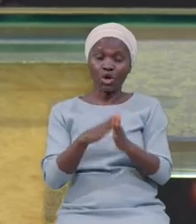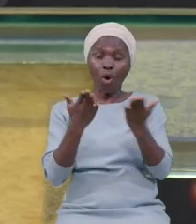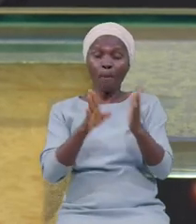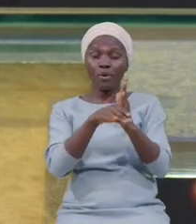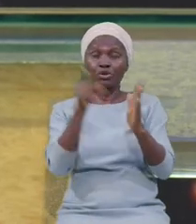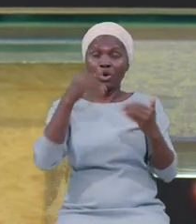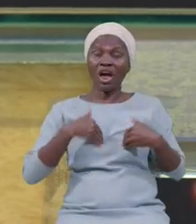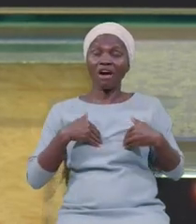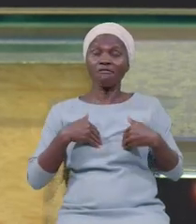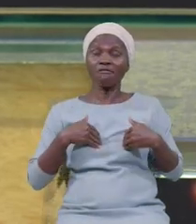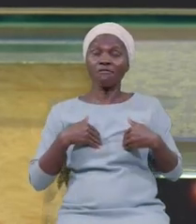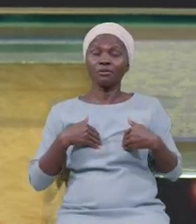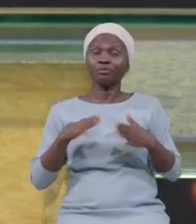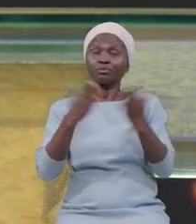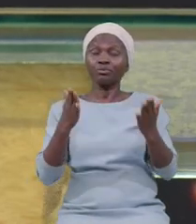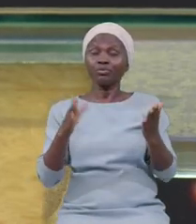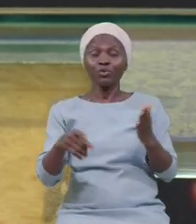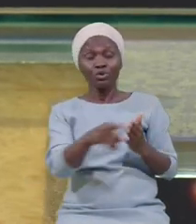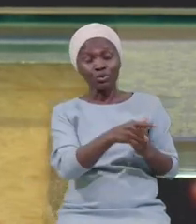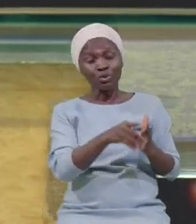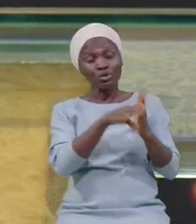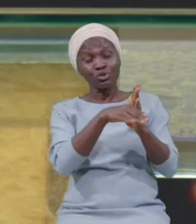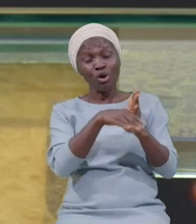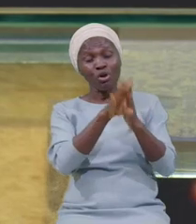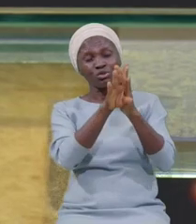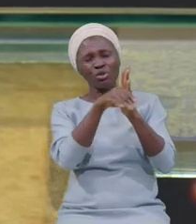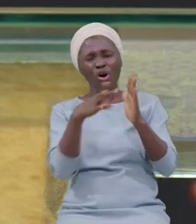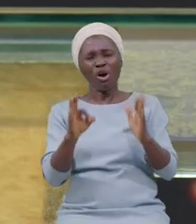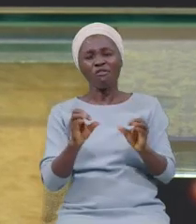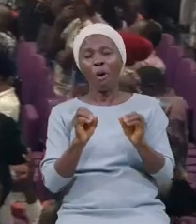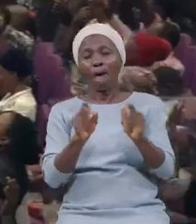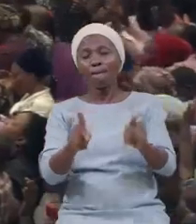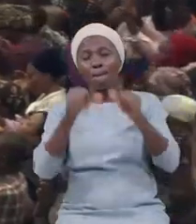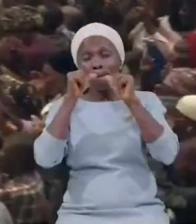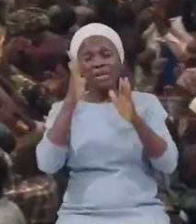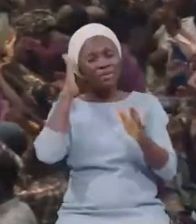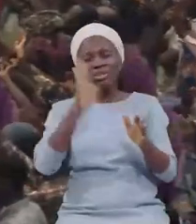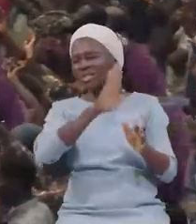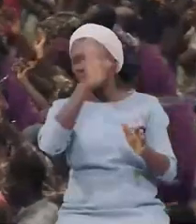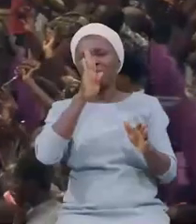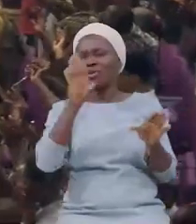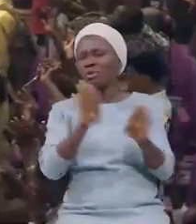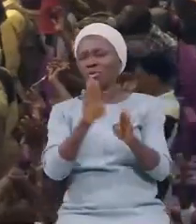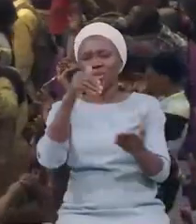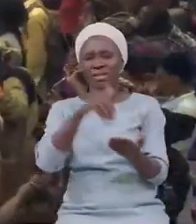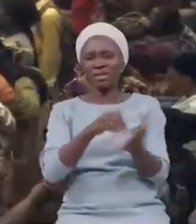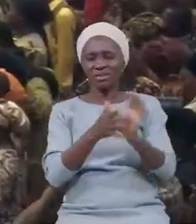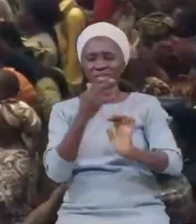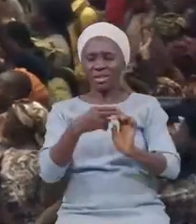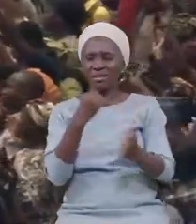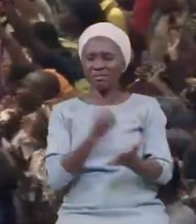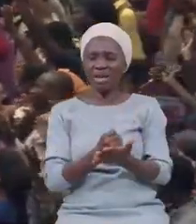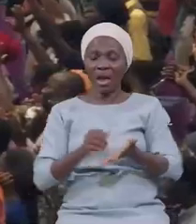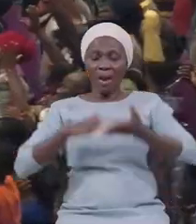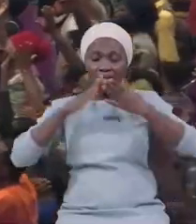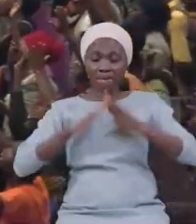ouvertes, les portes d'opportunité ouvertes, ne se ferment plus jamais au nom de Jésus. La